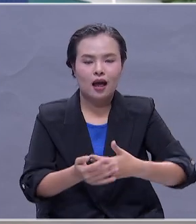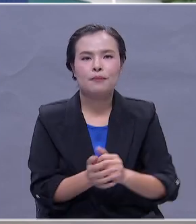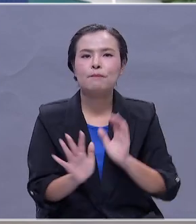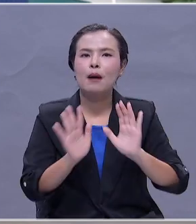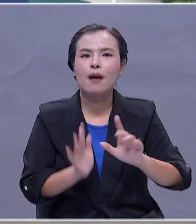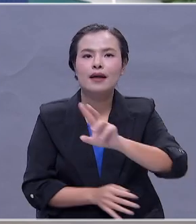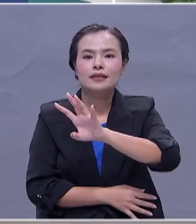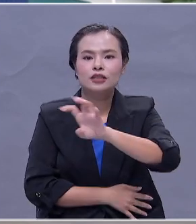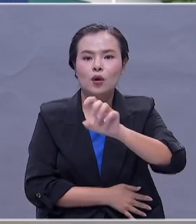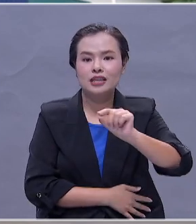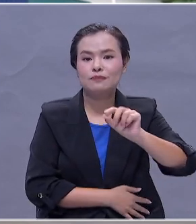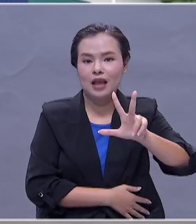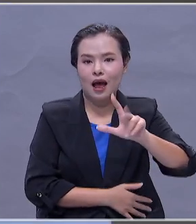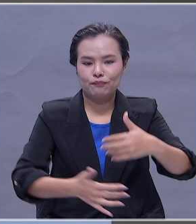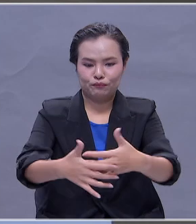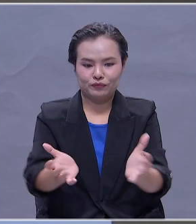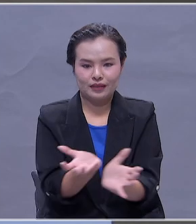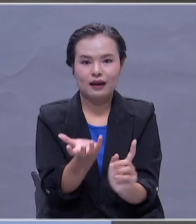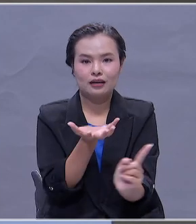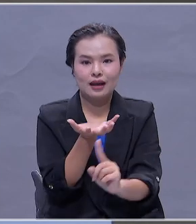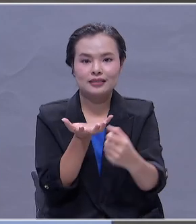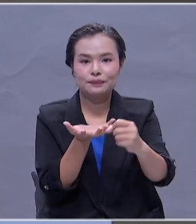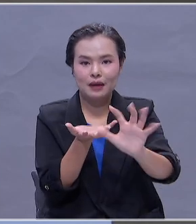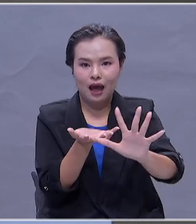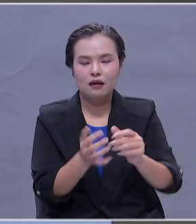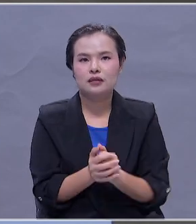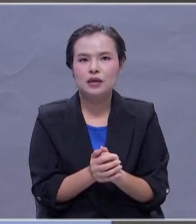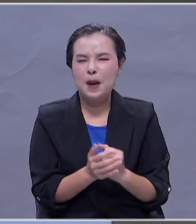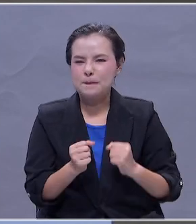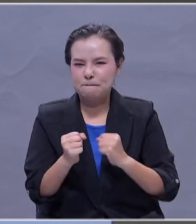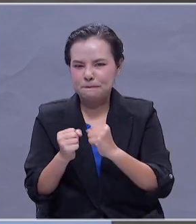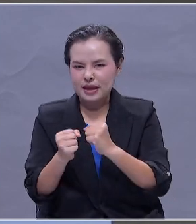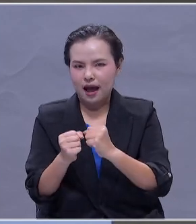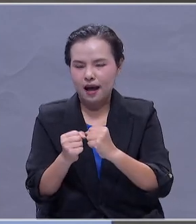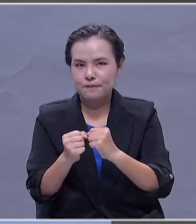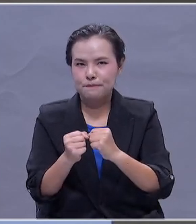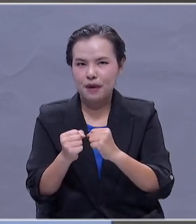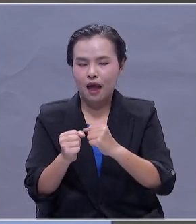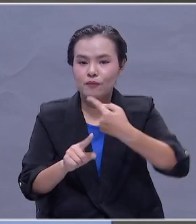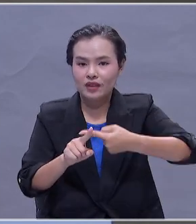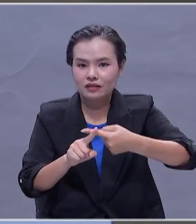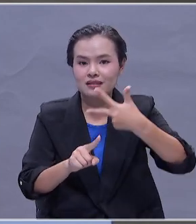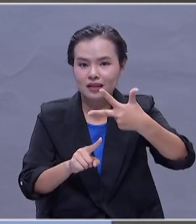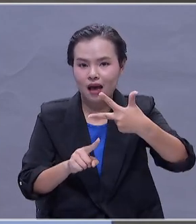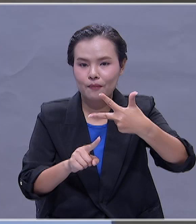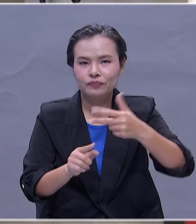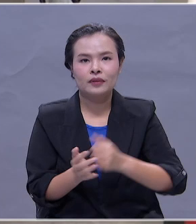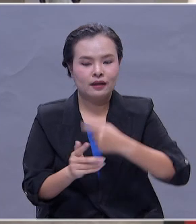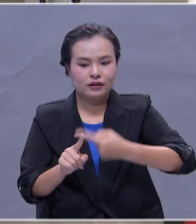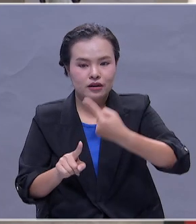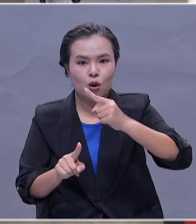423บาทต่อถัง 15กกจะตรึงราคาเนี้ยให้ 3เดือนมีผลตั้งแต่ 1